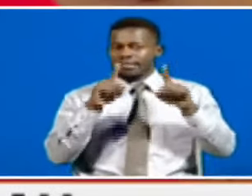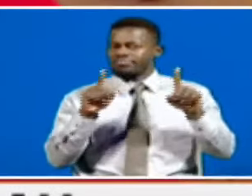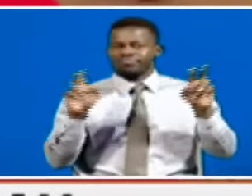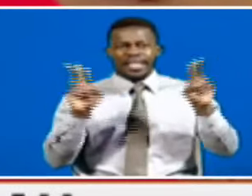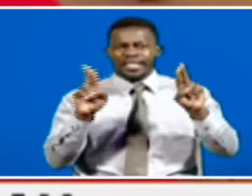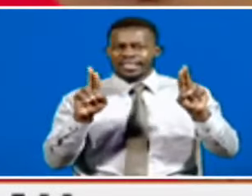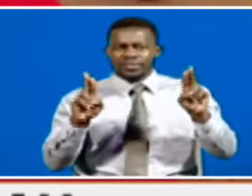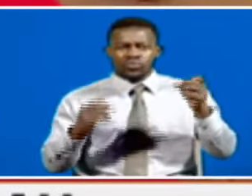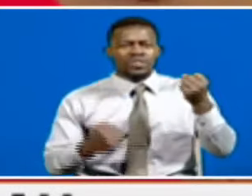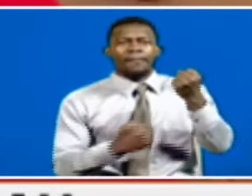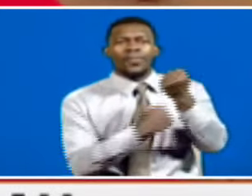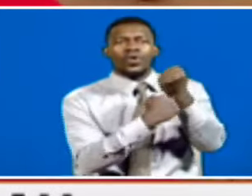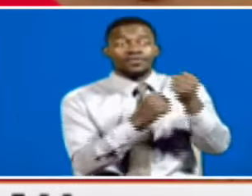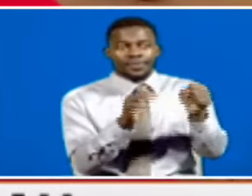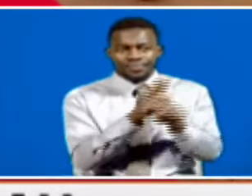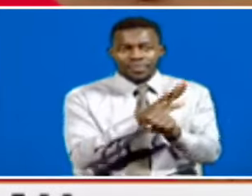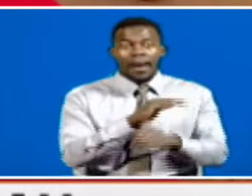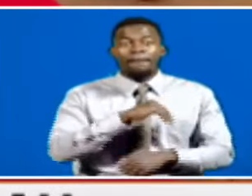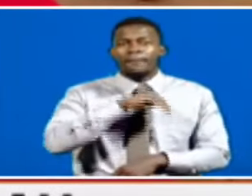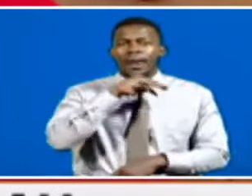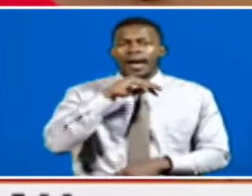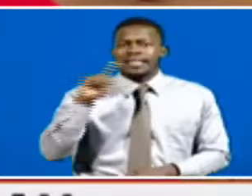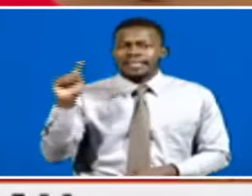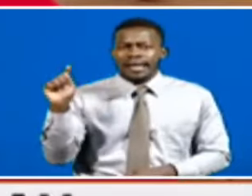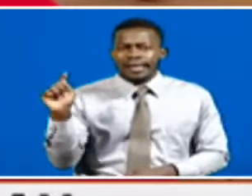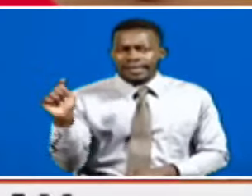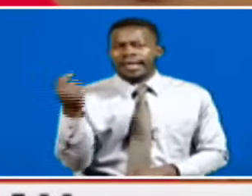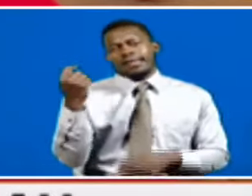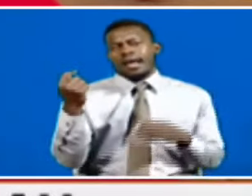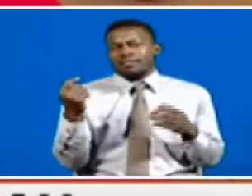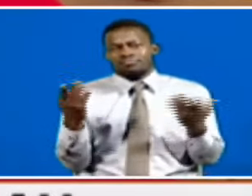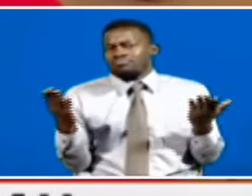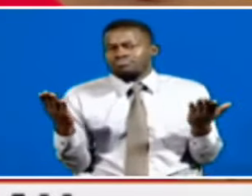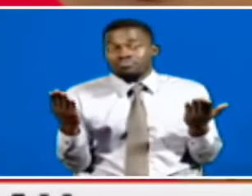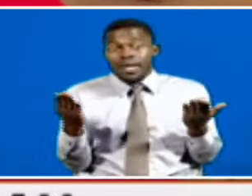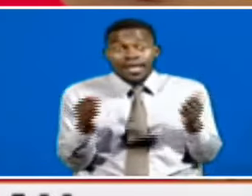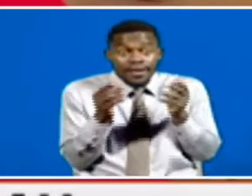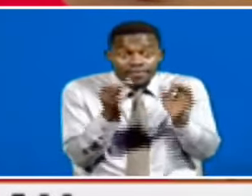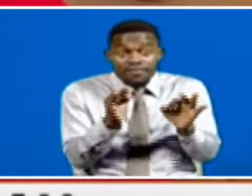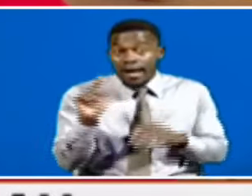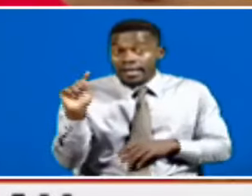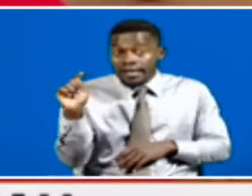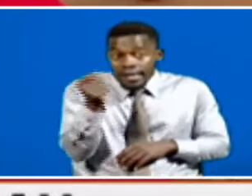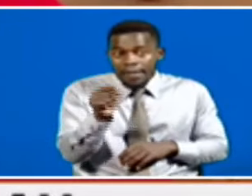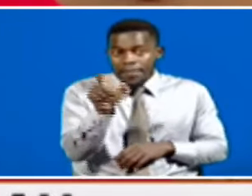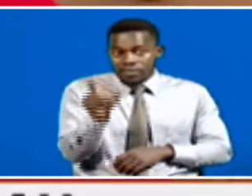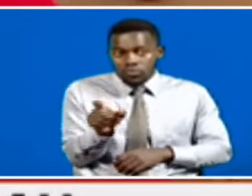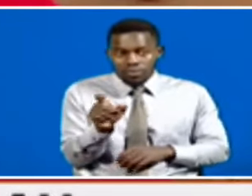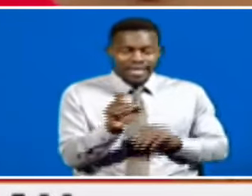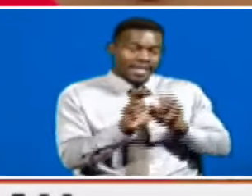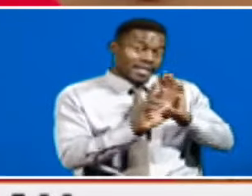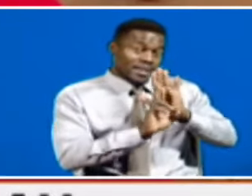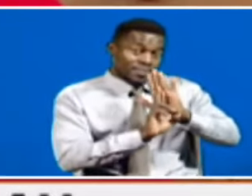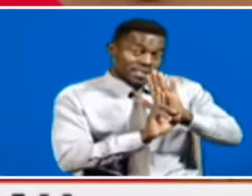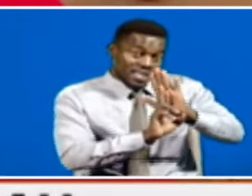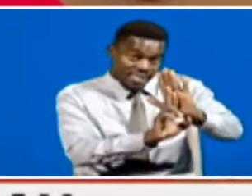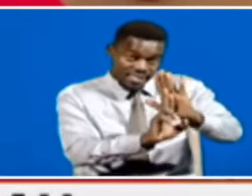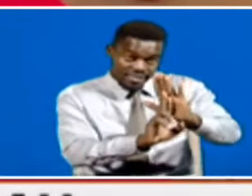Odinga. Sababu Raila ni Mkenya, na wakati wowote Mkenya anajitokeza kuenda kule nje